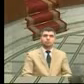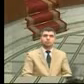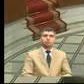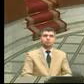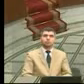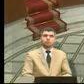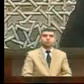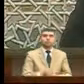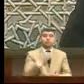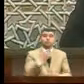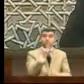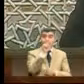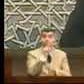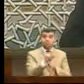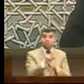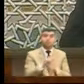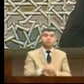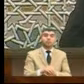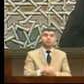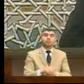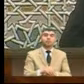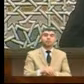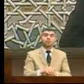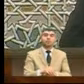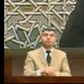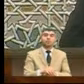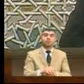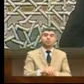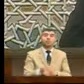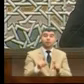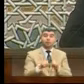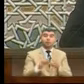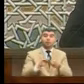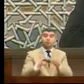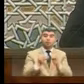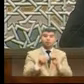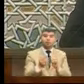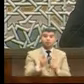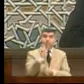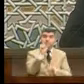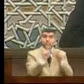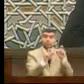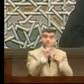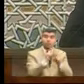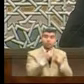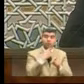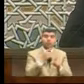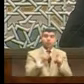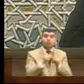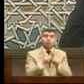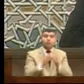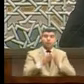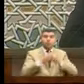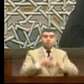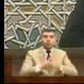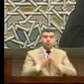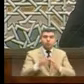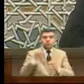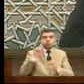المتحدث الخامس السيد النائب المحترم محمد أبركان حول معاناة المهاجرين جراء قلة البواخر عن